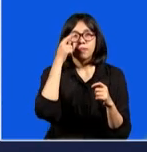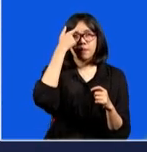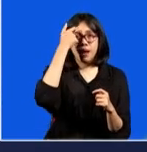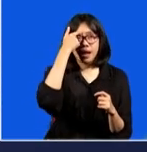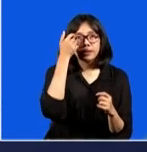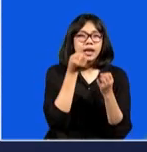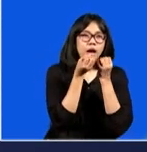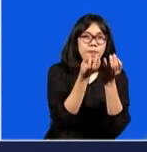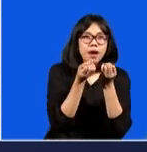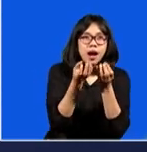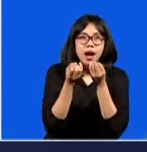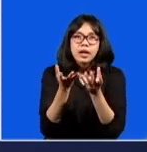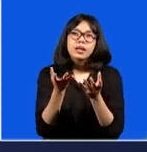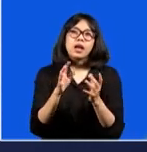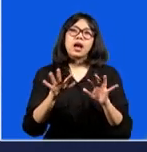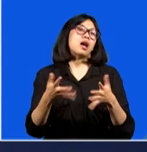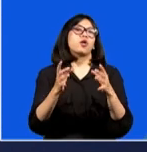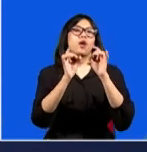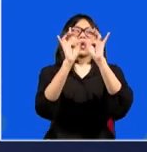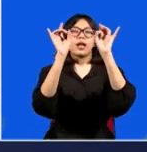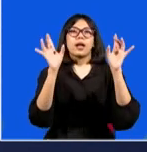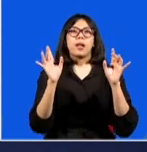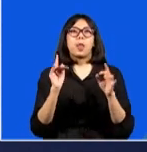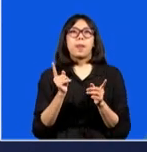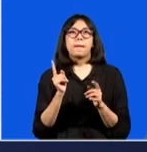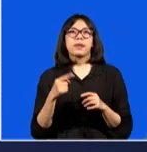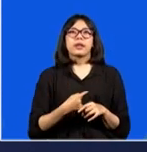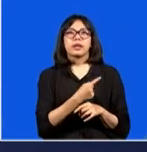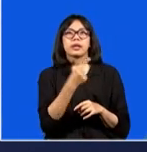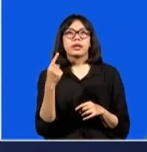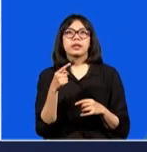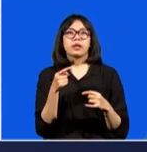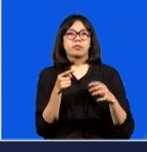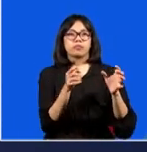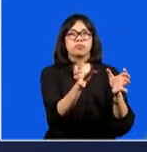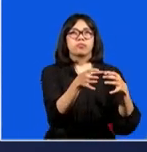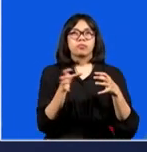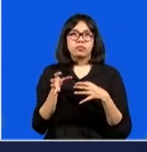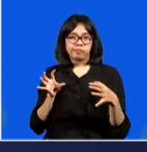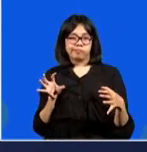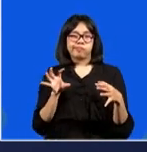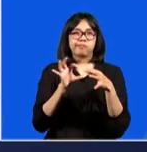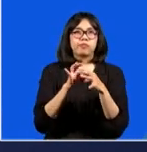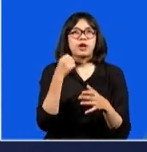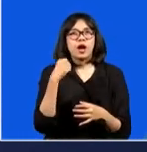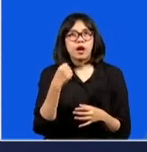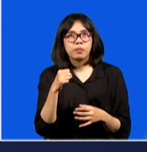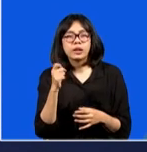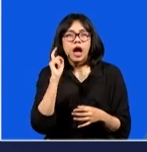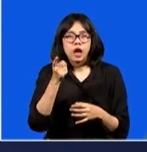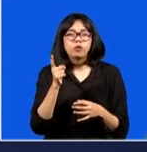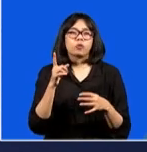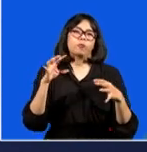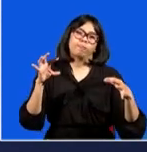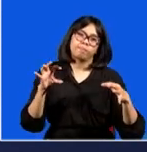pengajaran gitu karena we can really connect wish pengalaman-pengalaman anak-anak tersebut jadi bisa lebih